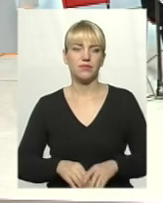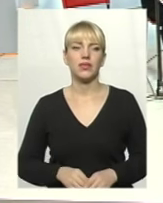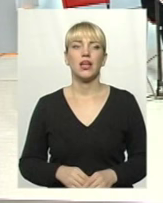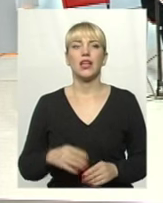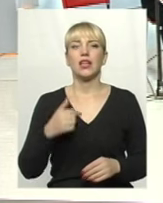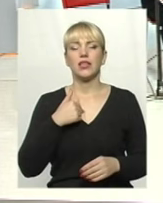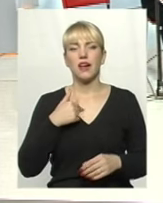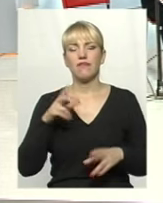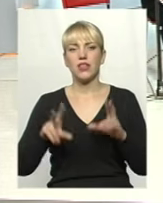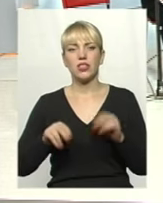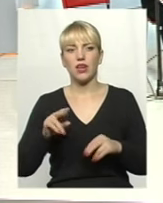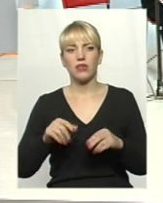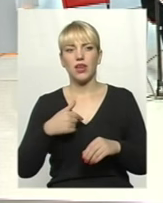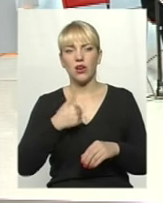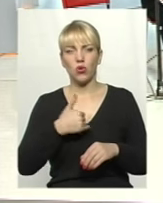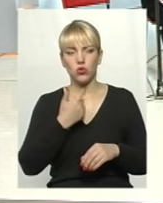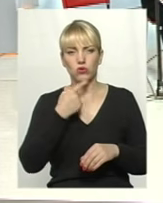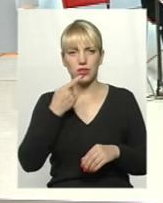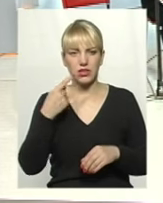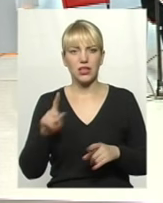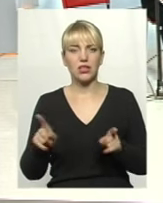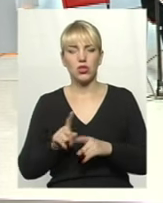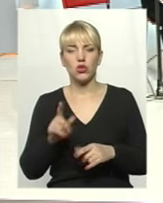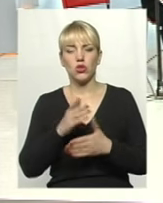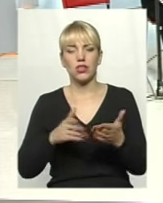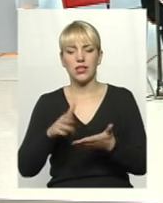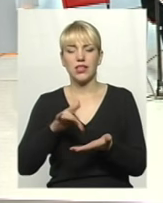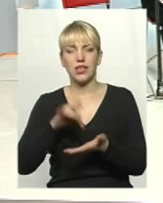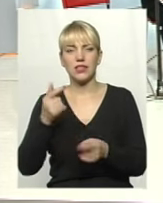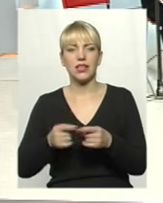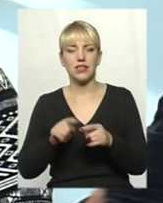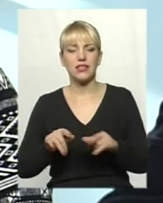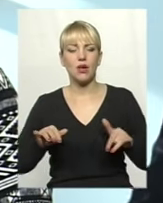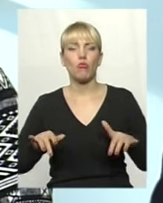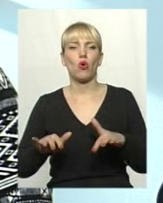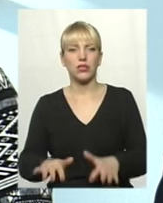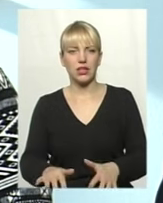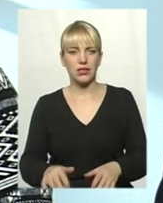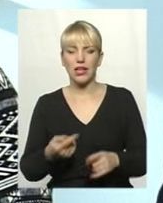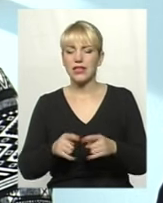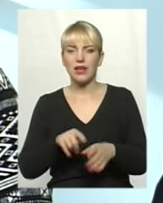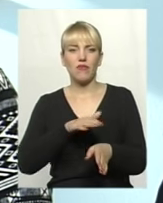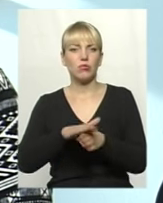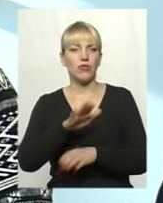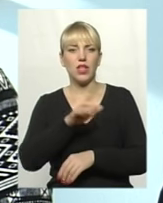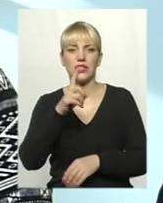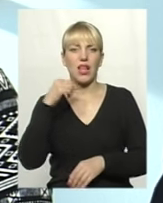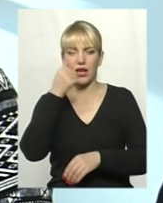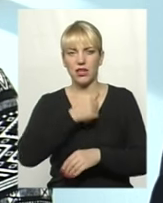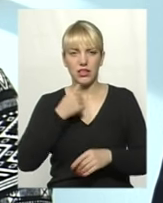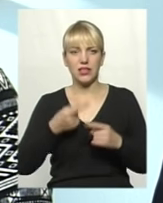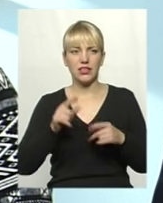Я б вважав, що, по-перше, я хочу сказати, що децентралізація – це процес. Процес, який відбувається не за один рік. Тобто це не означає,